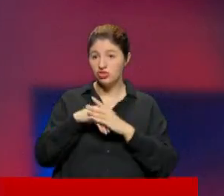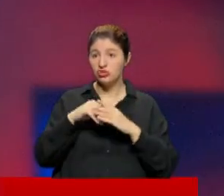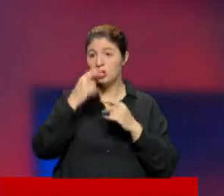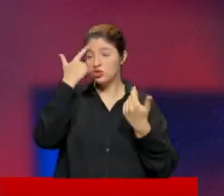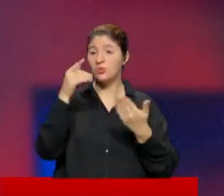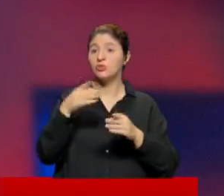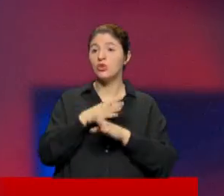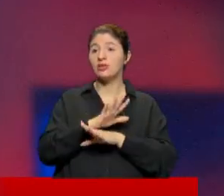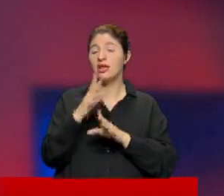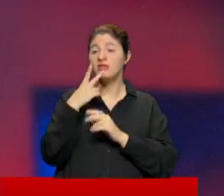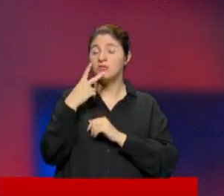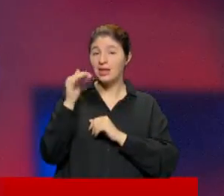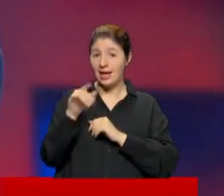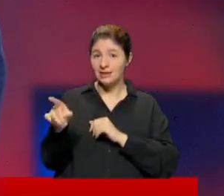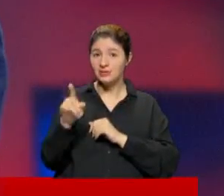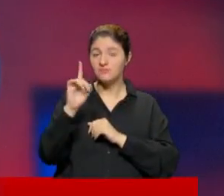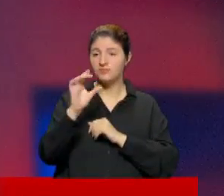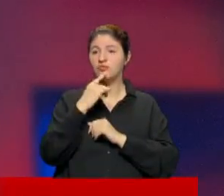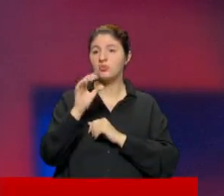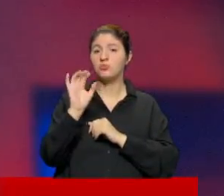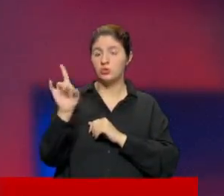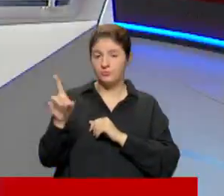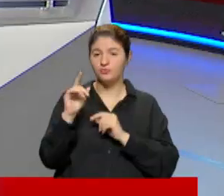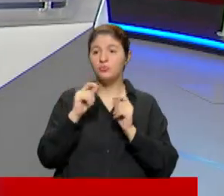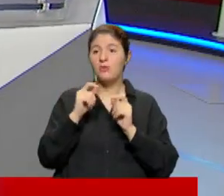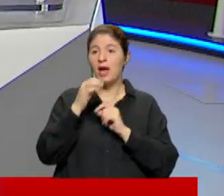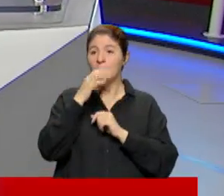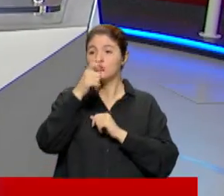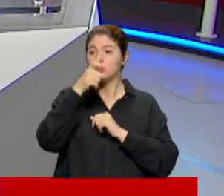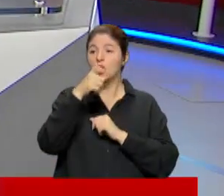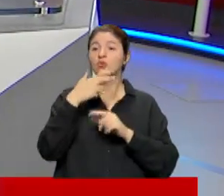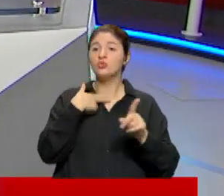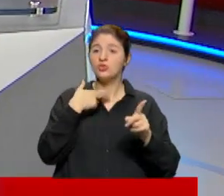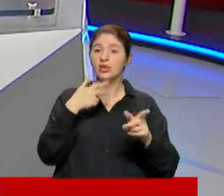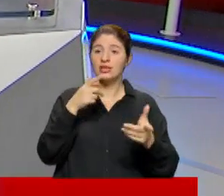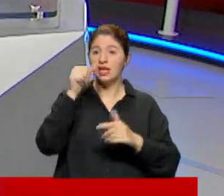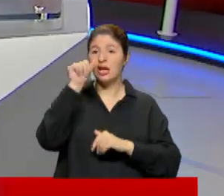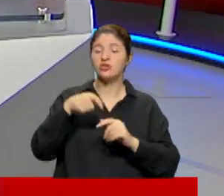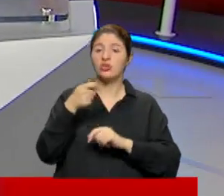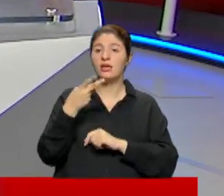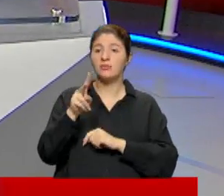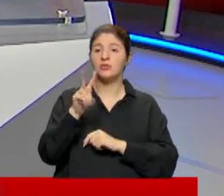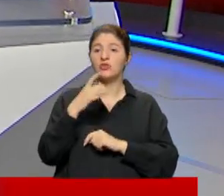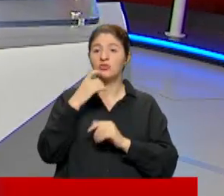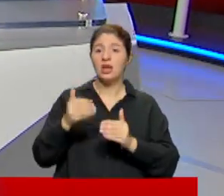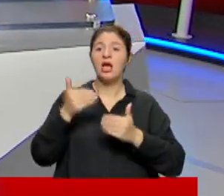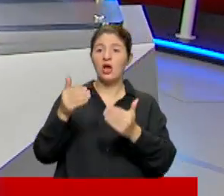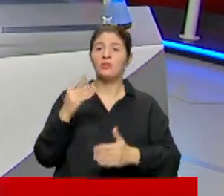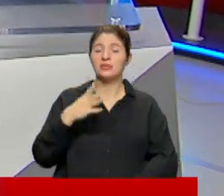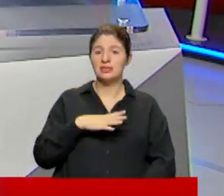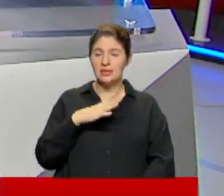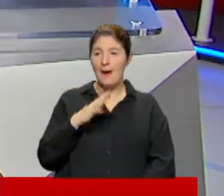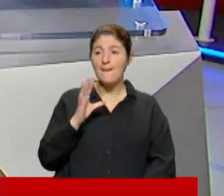İnşallah bu doğru değildir açıklamaları geldi iddia şu bloomberg'in haberi Türkiye Rusya'nın gaz ödemelerini 2024'e ertelemesini istedi